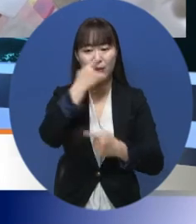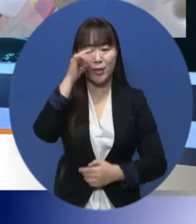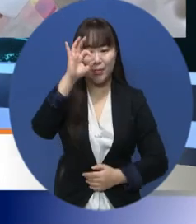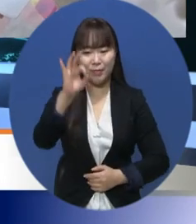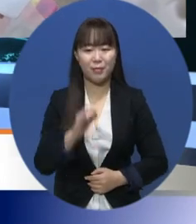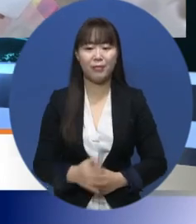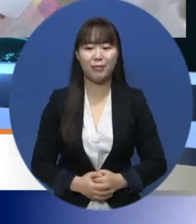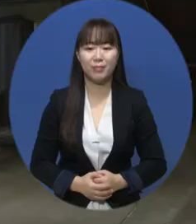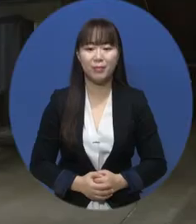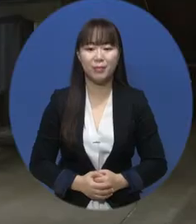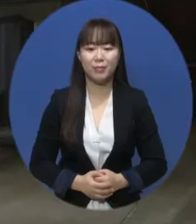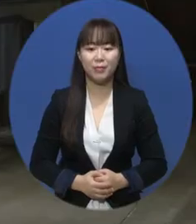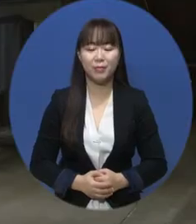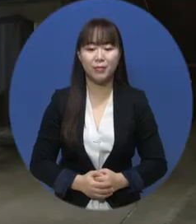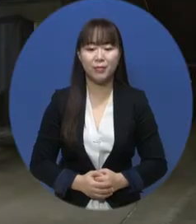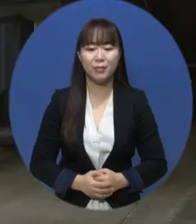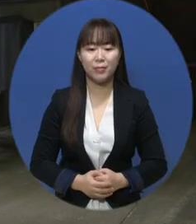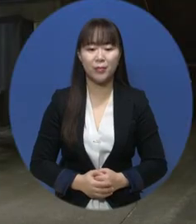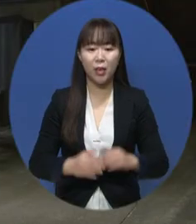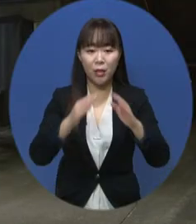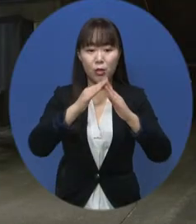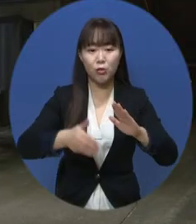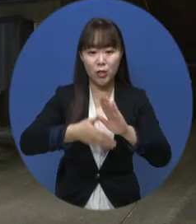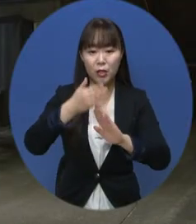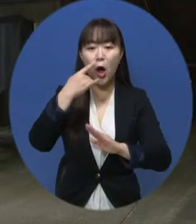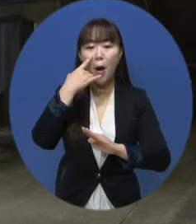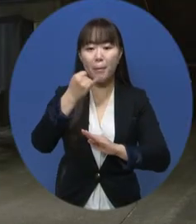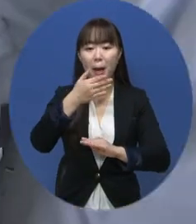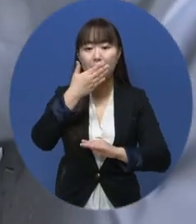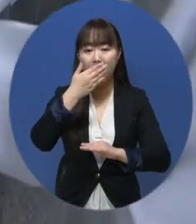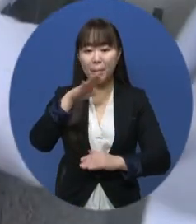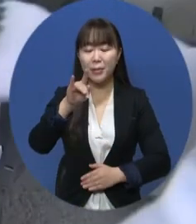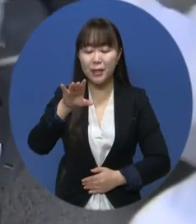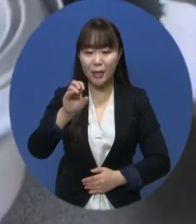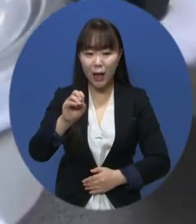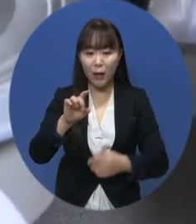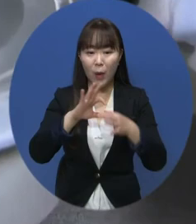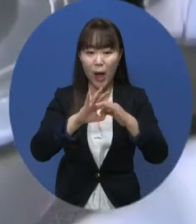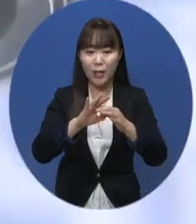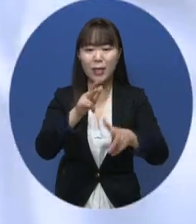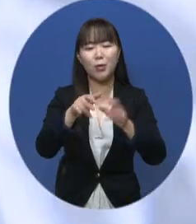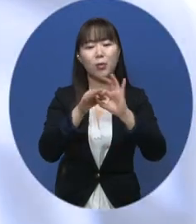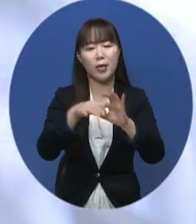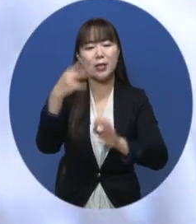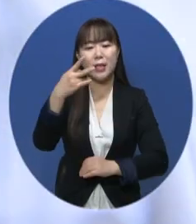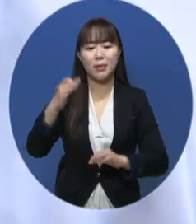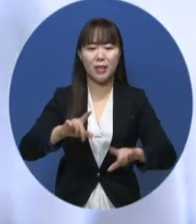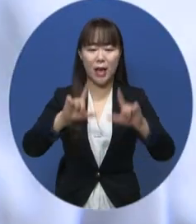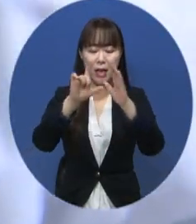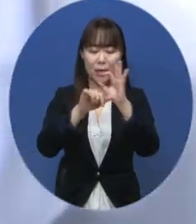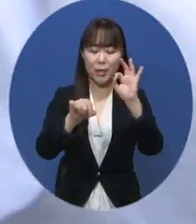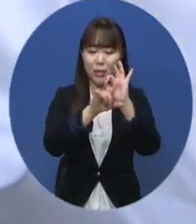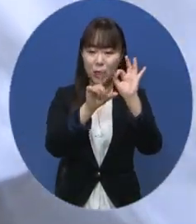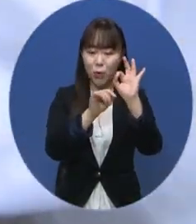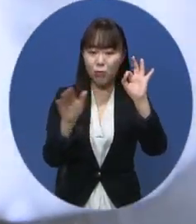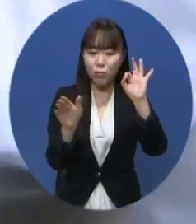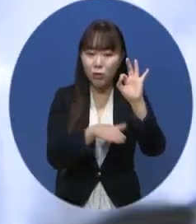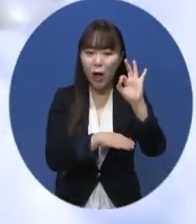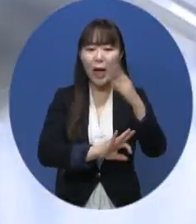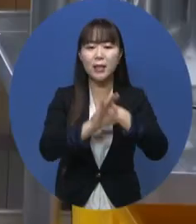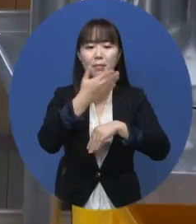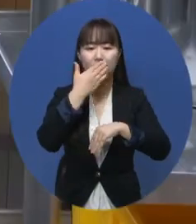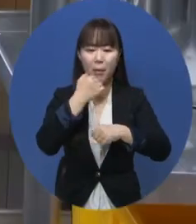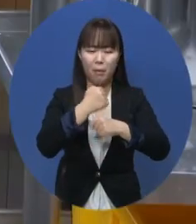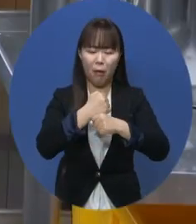기자가 전합니다. 전주시는 엄마의 밥상이라는 사업을 통해 2014년 10월부터 아침밥을